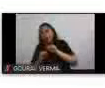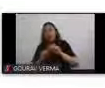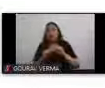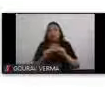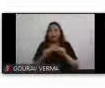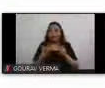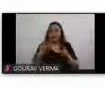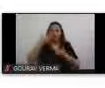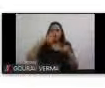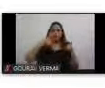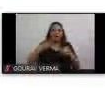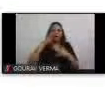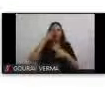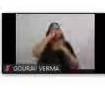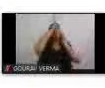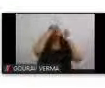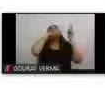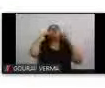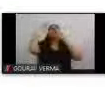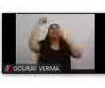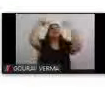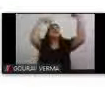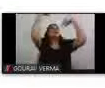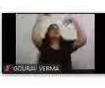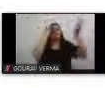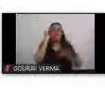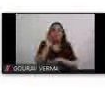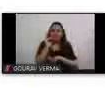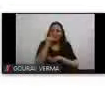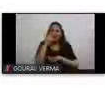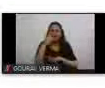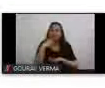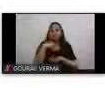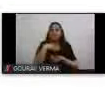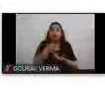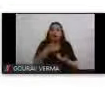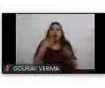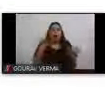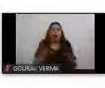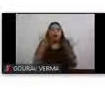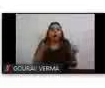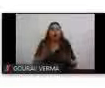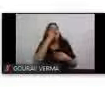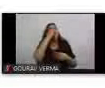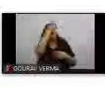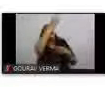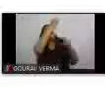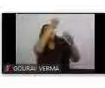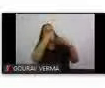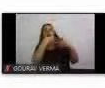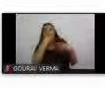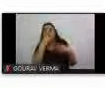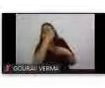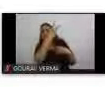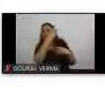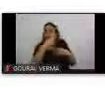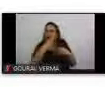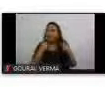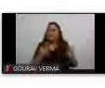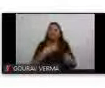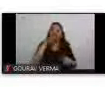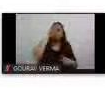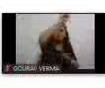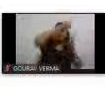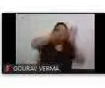के लिए. सो दिस विल हेल्प इन द मोटिवेशन टू मूव एंड डेवलपमेंट इन द चाइल्ड. विजन इज ऑल्सो क्रिटिकल